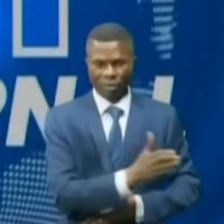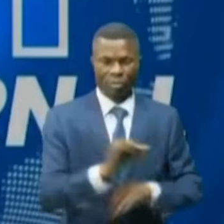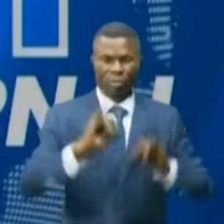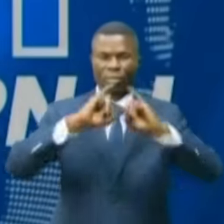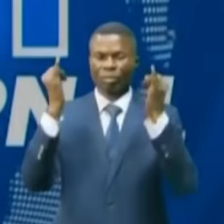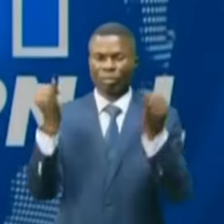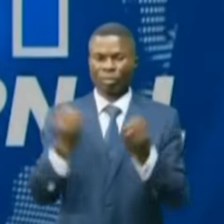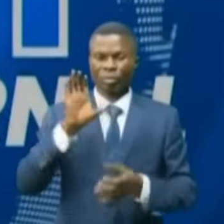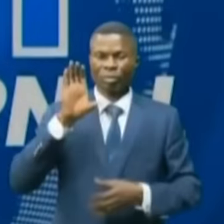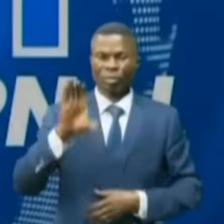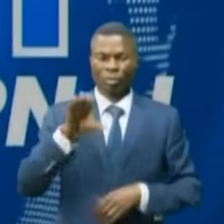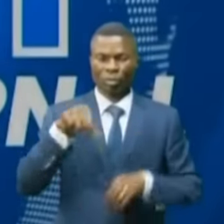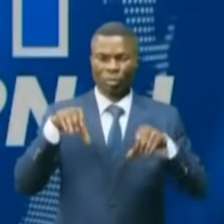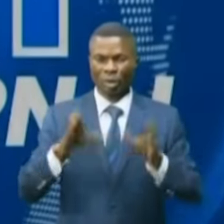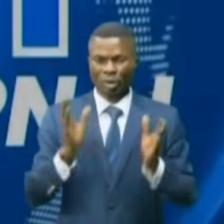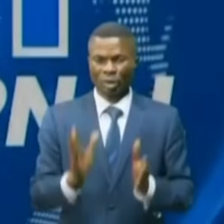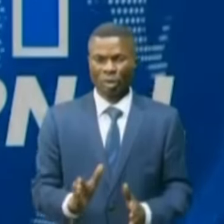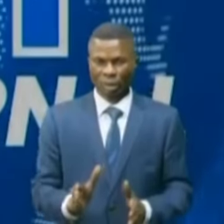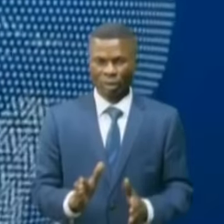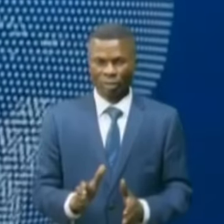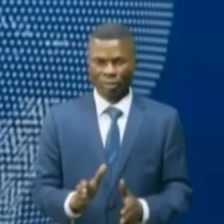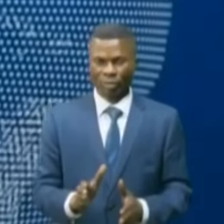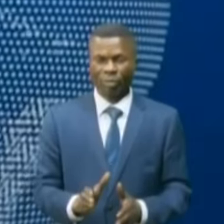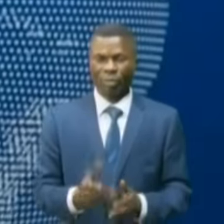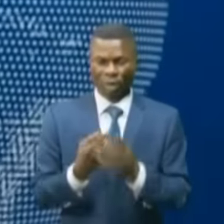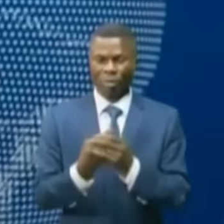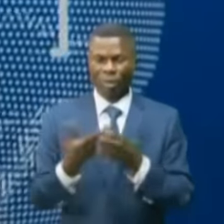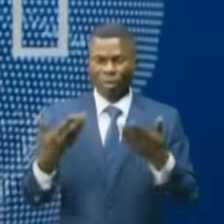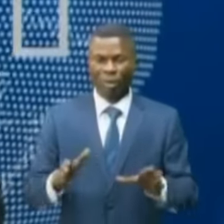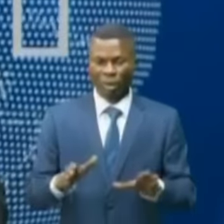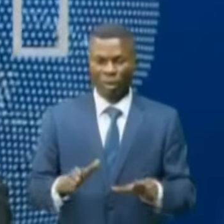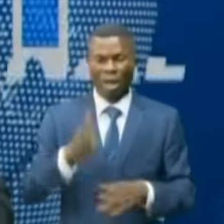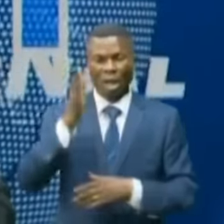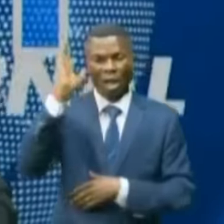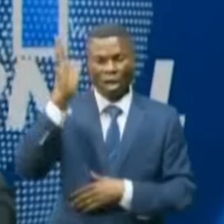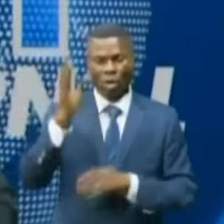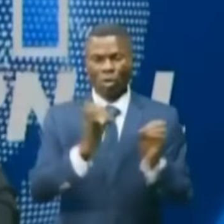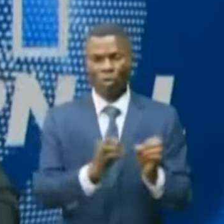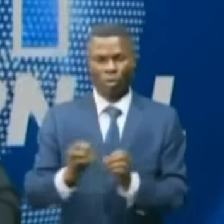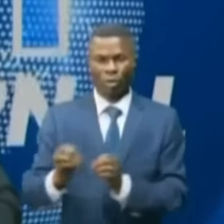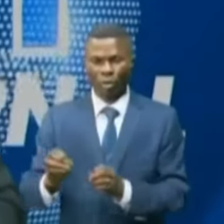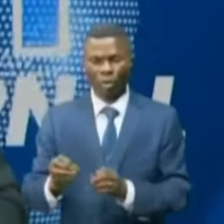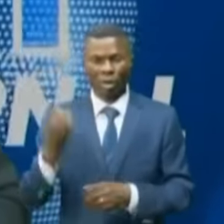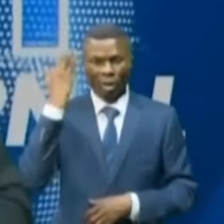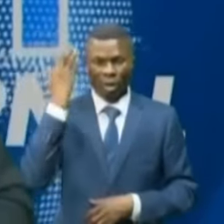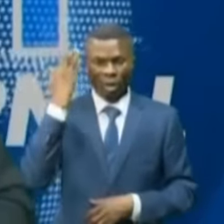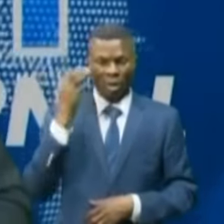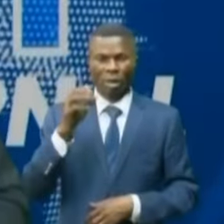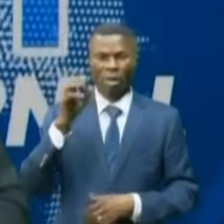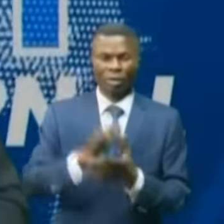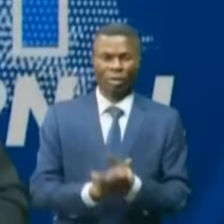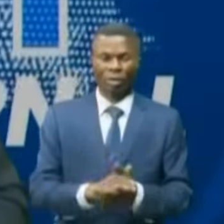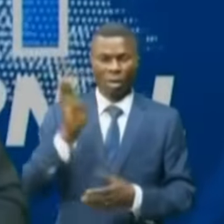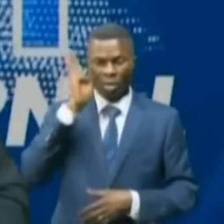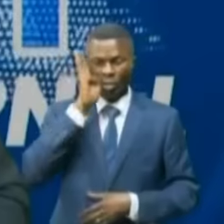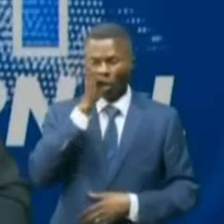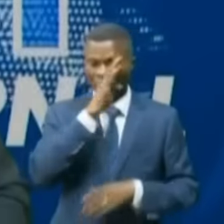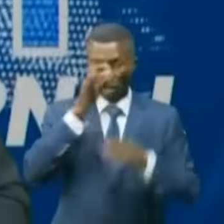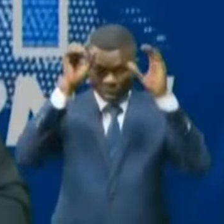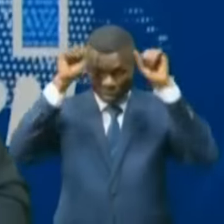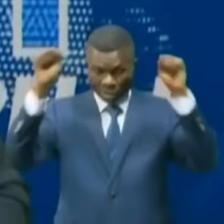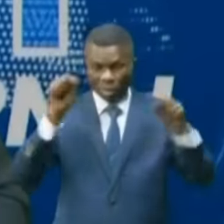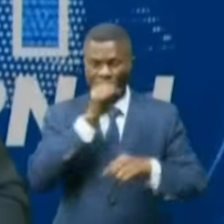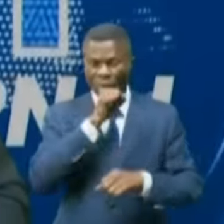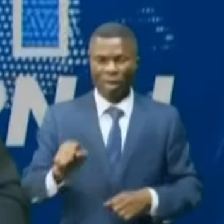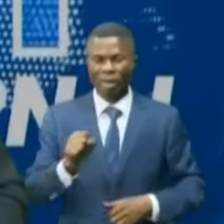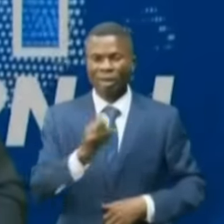L'industrie bancaire congolaise a été passée au peigne fin à la faveur d'une conférence animée par M. Modeste Bahati, président honoraire du